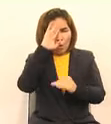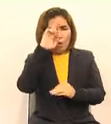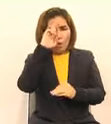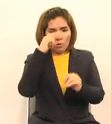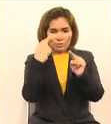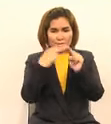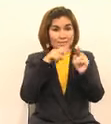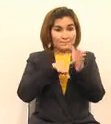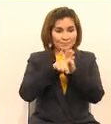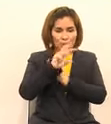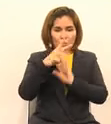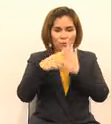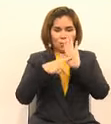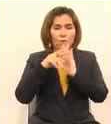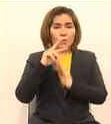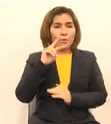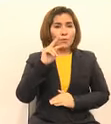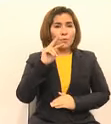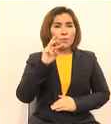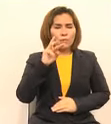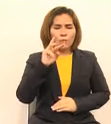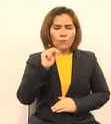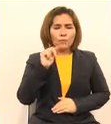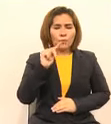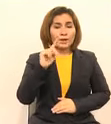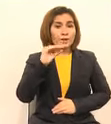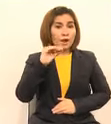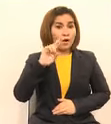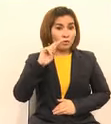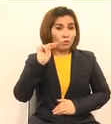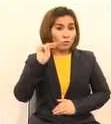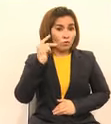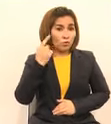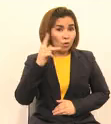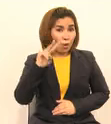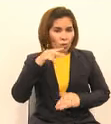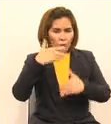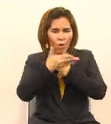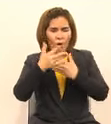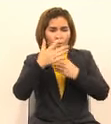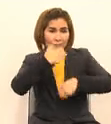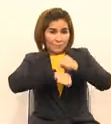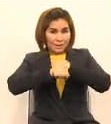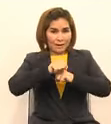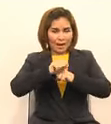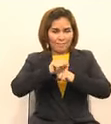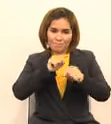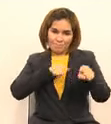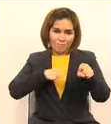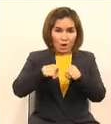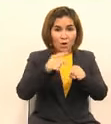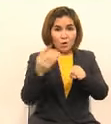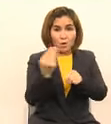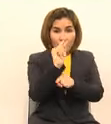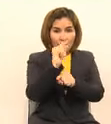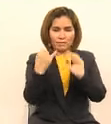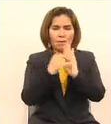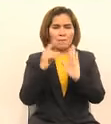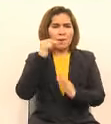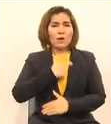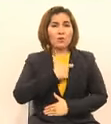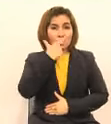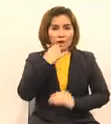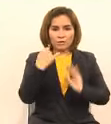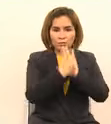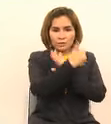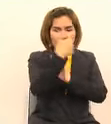ครับห้องปฏิบัติการของแพทย์ห้องสอนนี่มาตรฐานที่สุดใน8จังหวัดเลยนะครับก็เราก็เลยบอกงั้นถ้าอย่างนั้นเราต้องรี